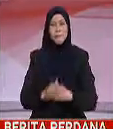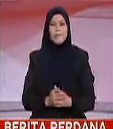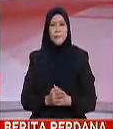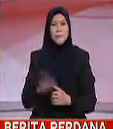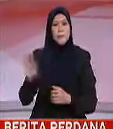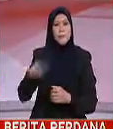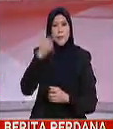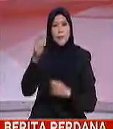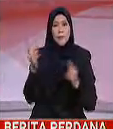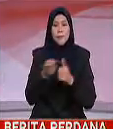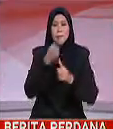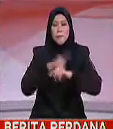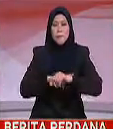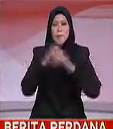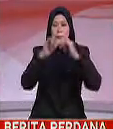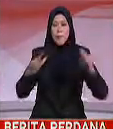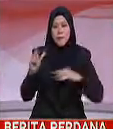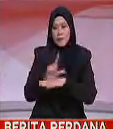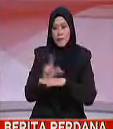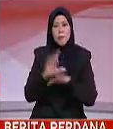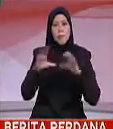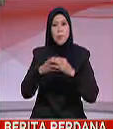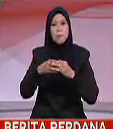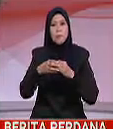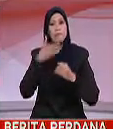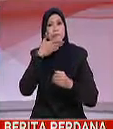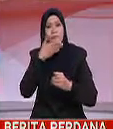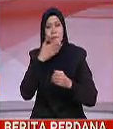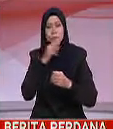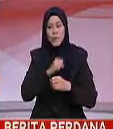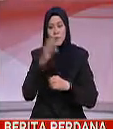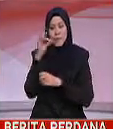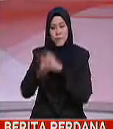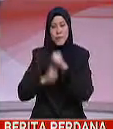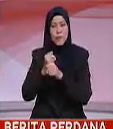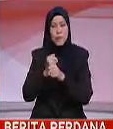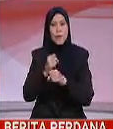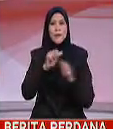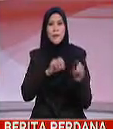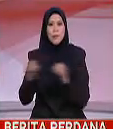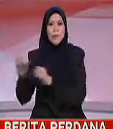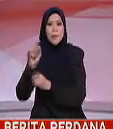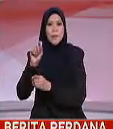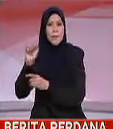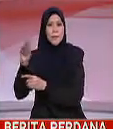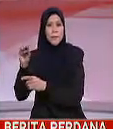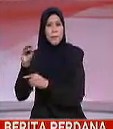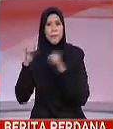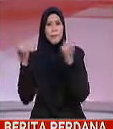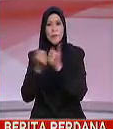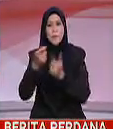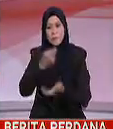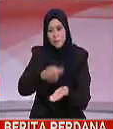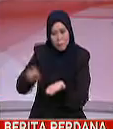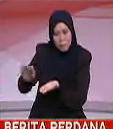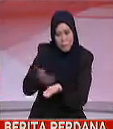Beliau ditemui pada hari pertama kem latihan skuad junior bawah 18 tahun anjuran TTAM dengan kerjasama Kesatuan